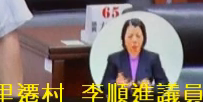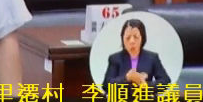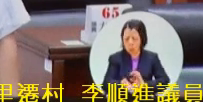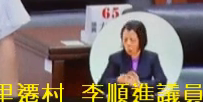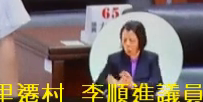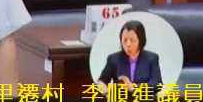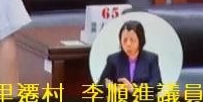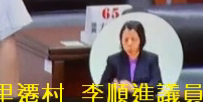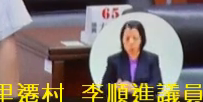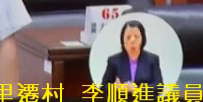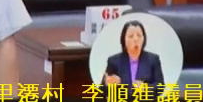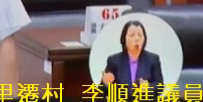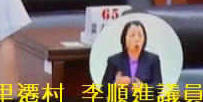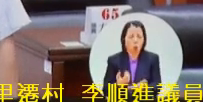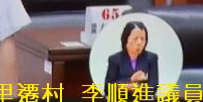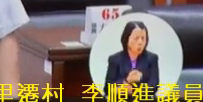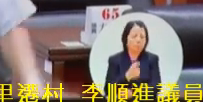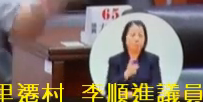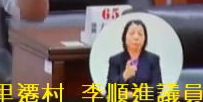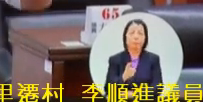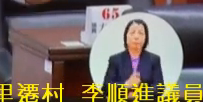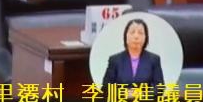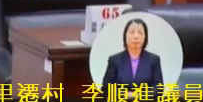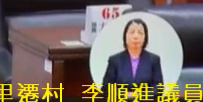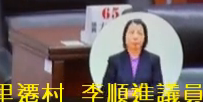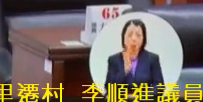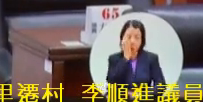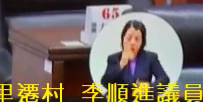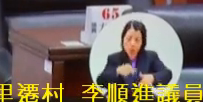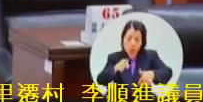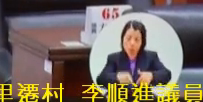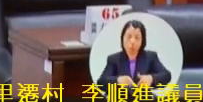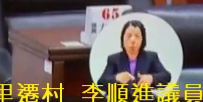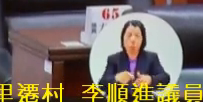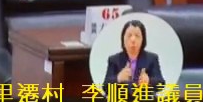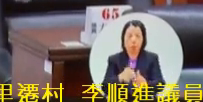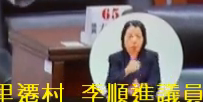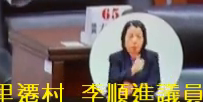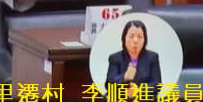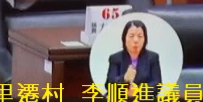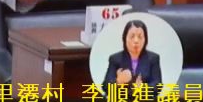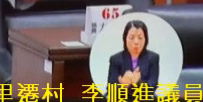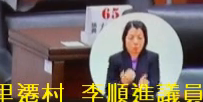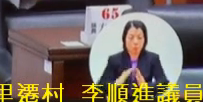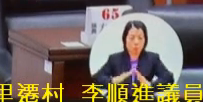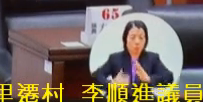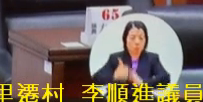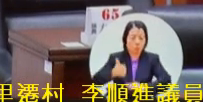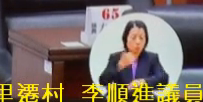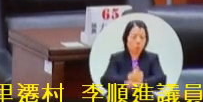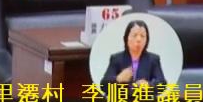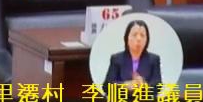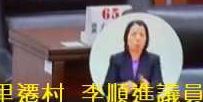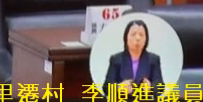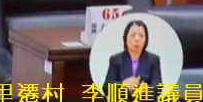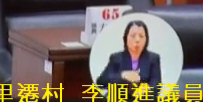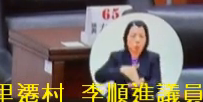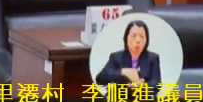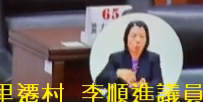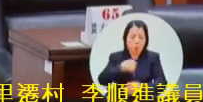所以实话我们当时在谢长廷的任内有三个很知名的园区，软体科学